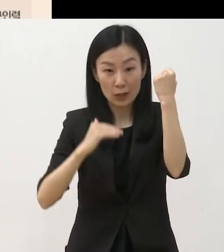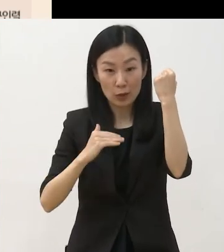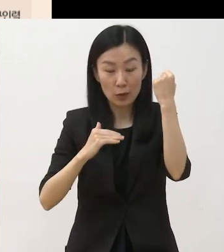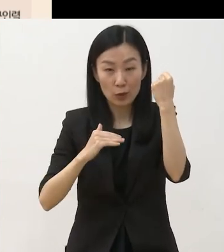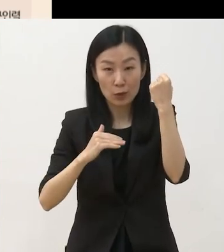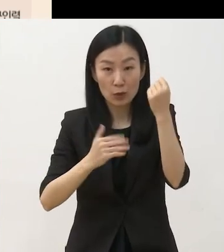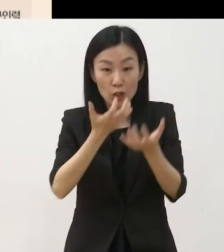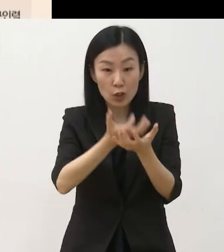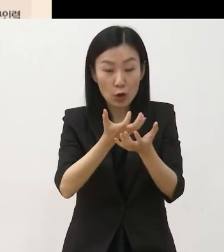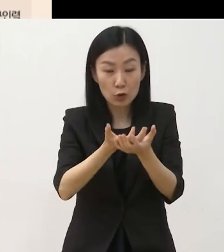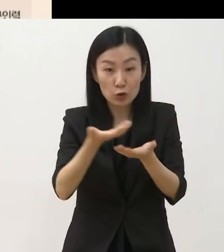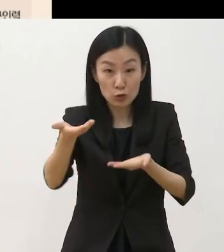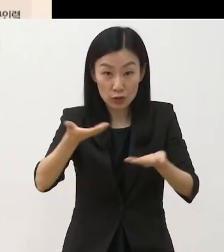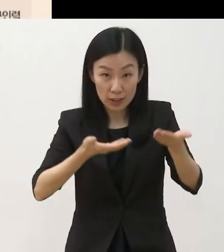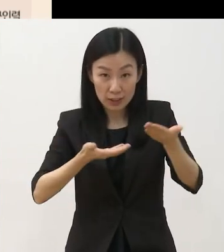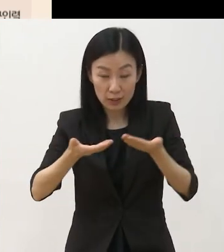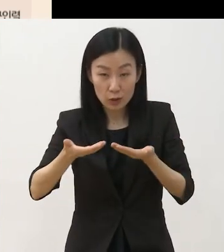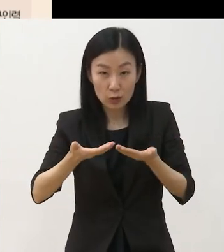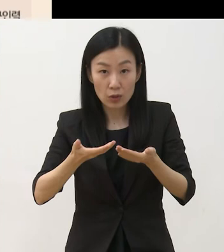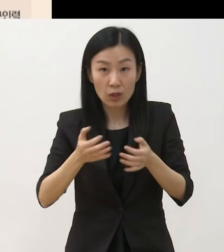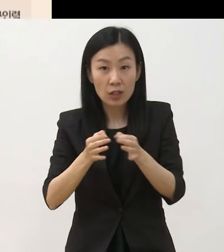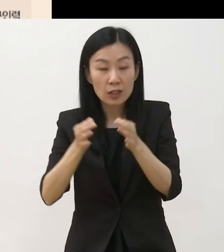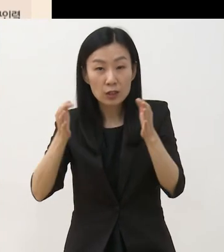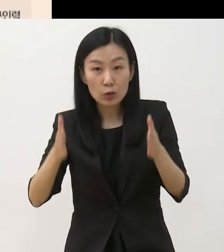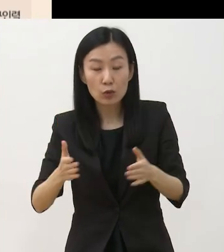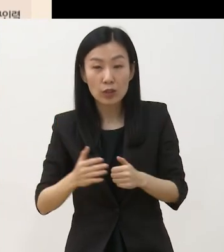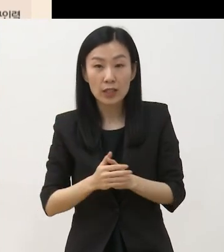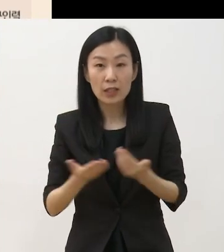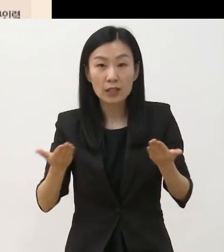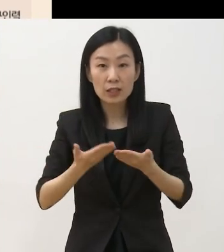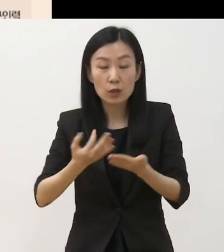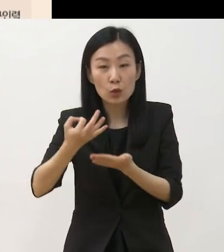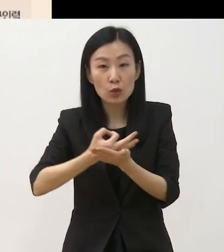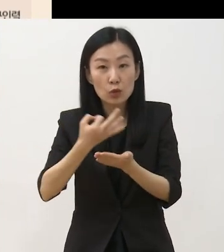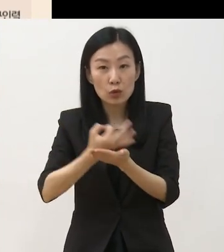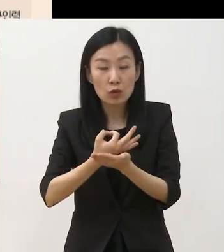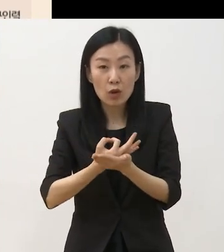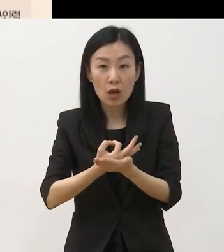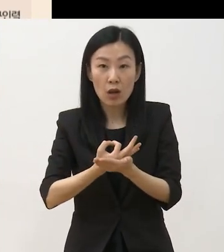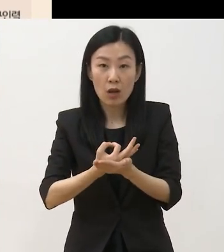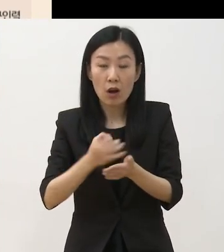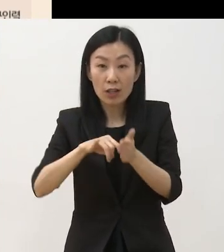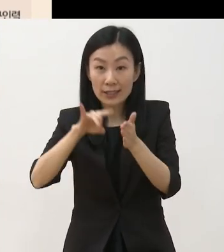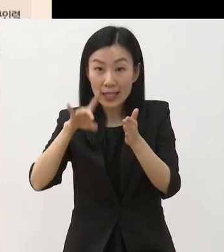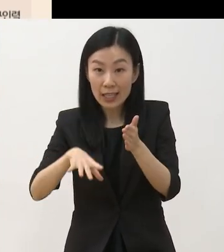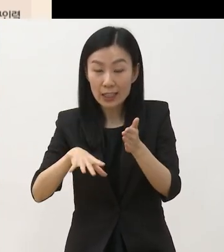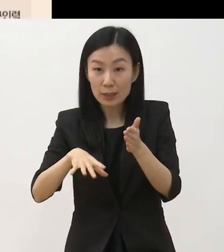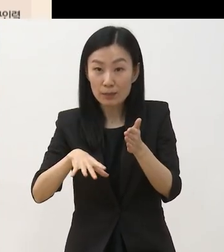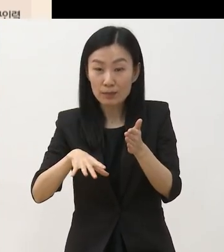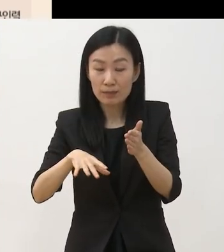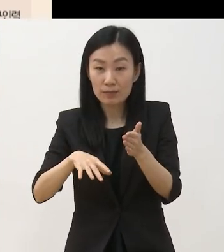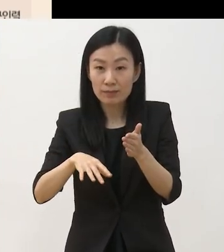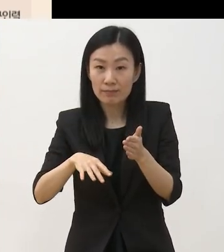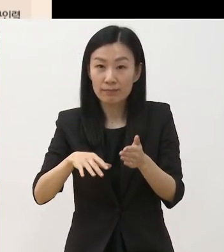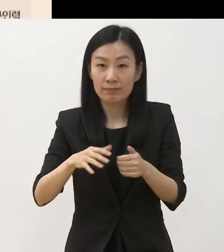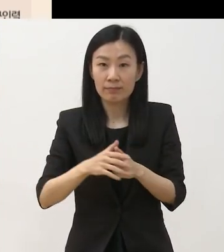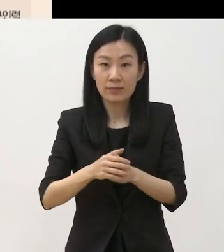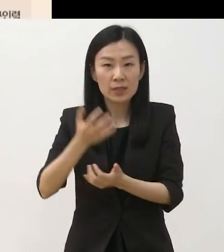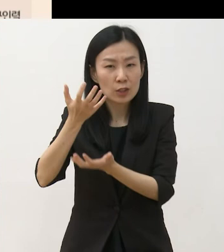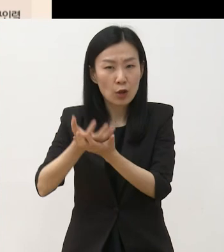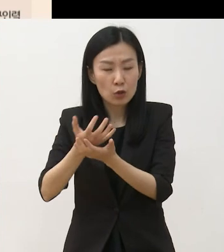서류도 그간에 있었던 근로소득 원천 징수 영수증이라든가 이런 것들을